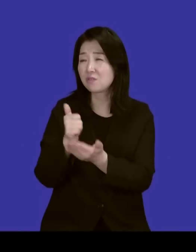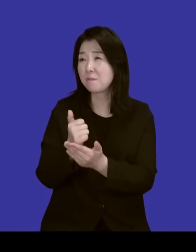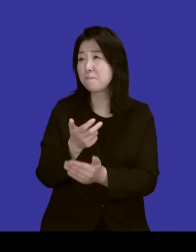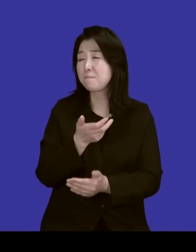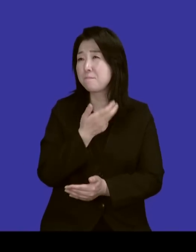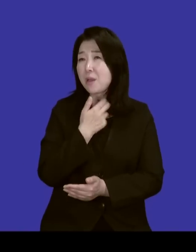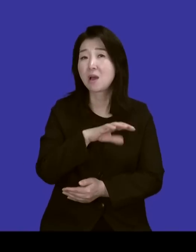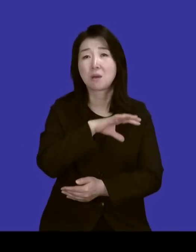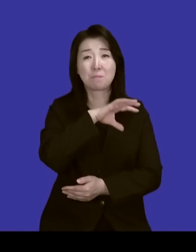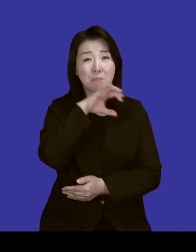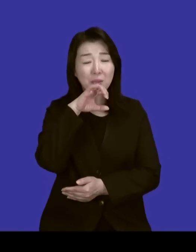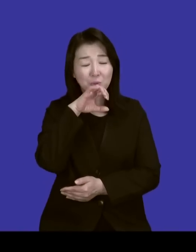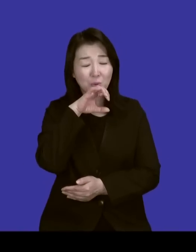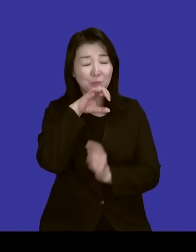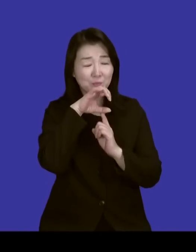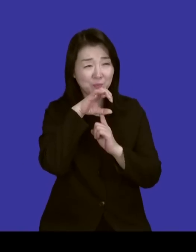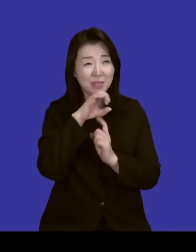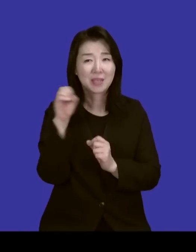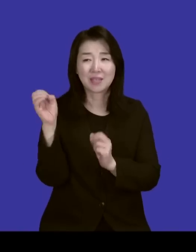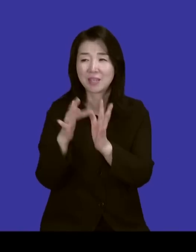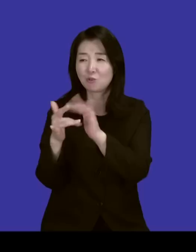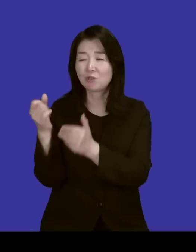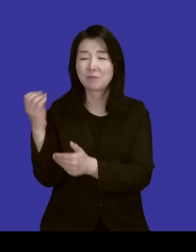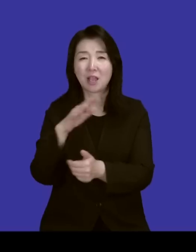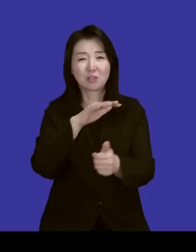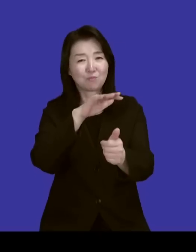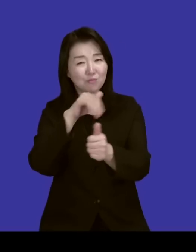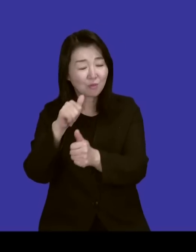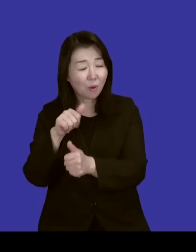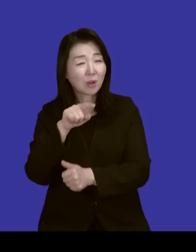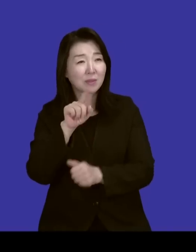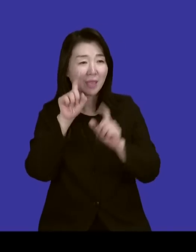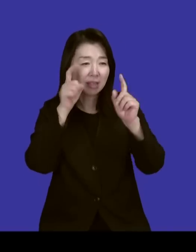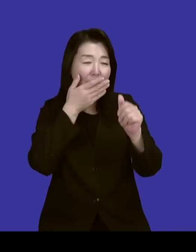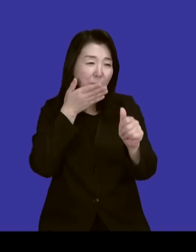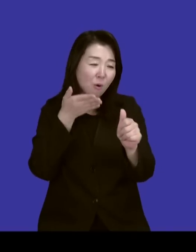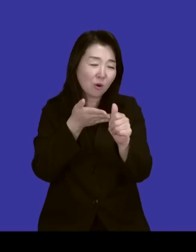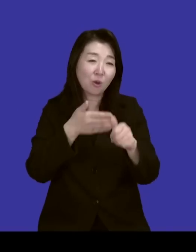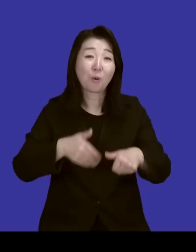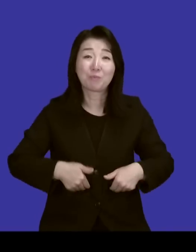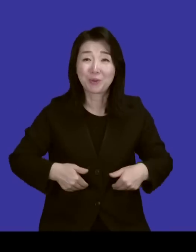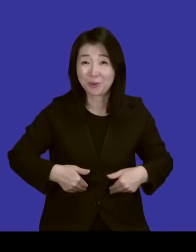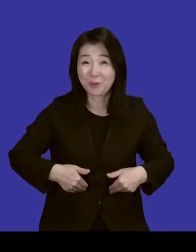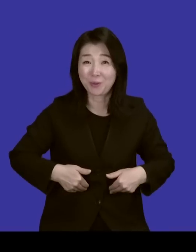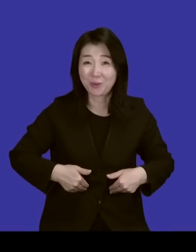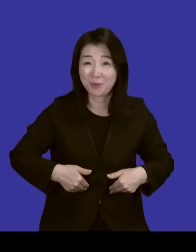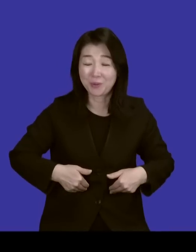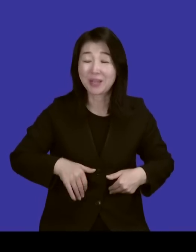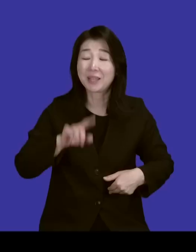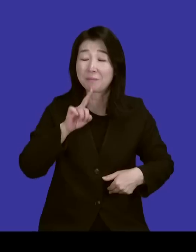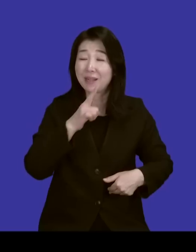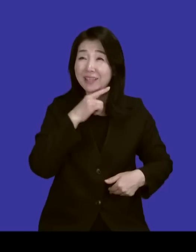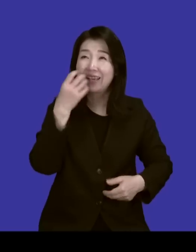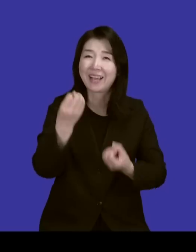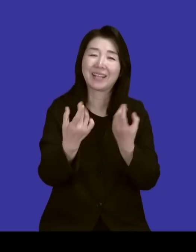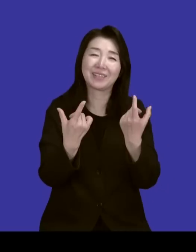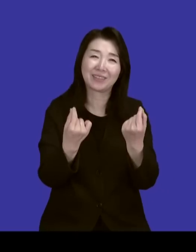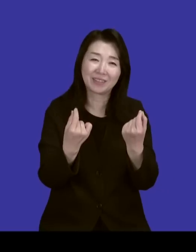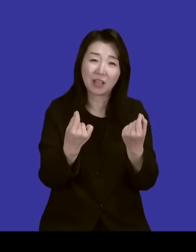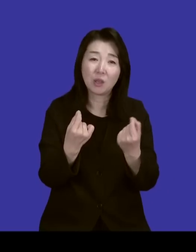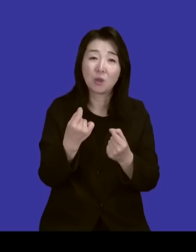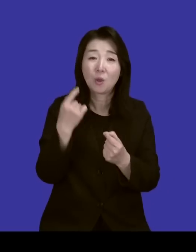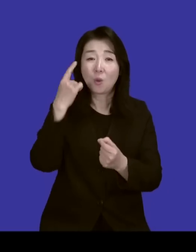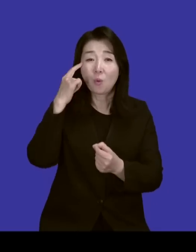다시 부르시고 네가 내 양을 먹어야 한다. 그래서 제 간증 비슷하게 했어요. 네. 저도 사실은 예수님을